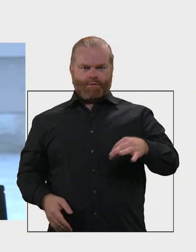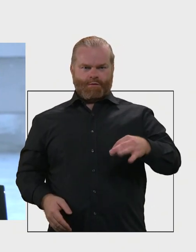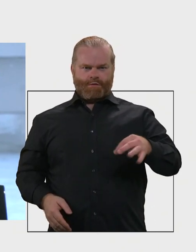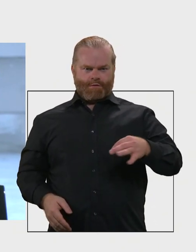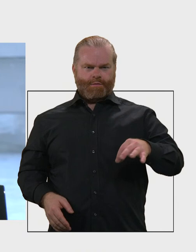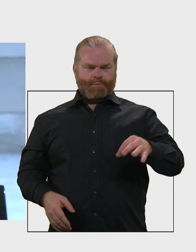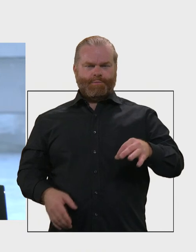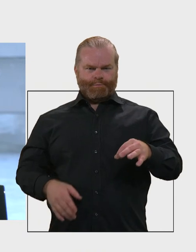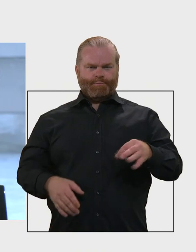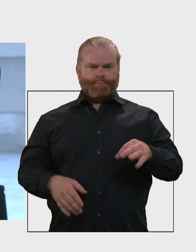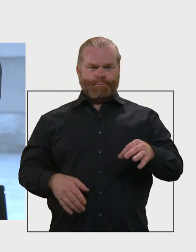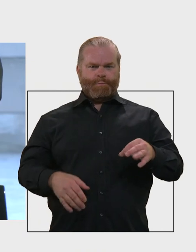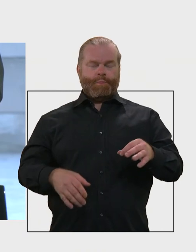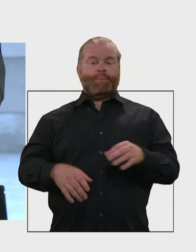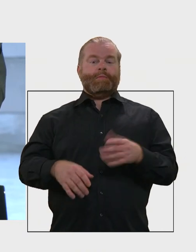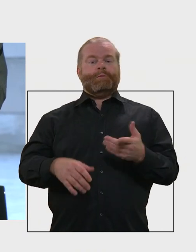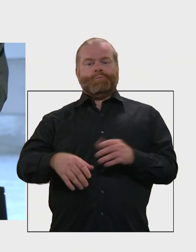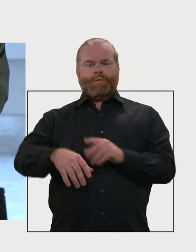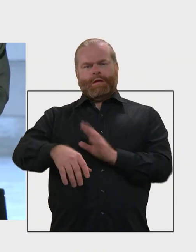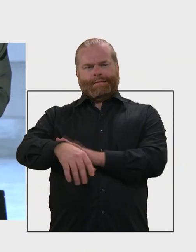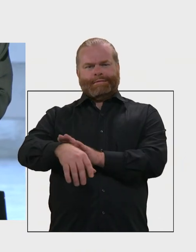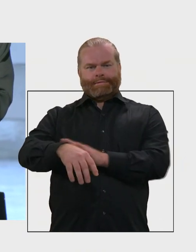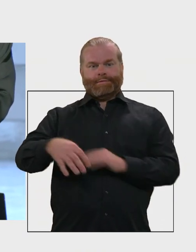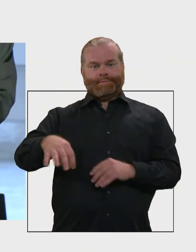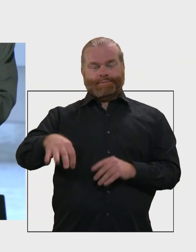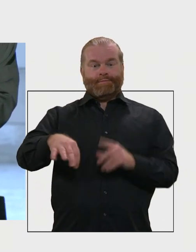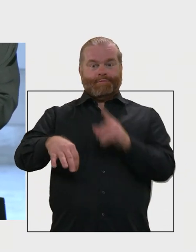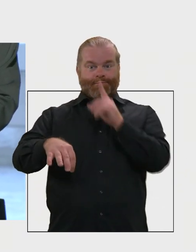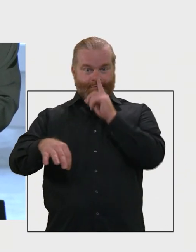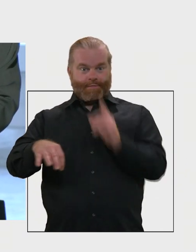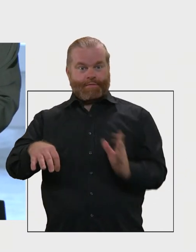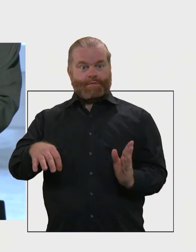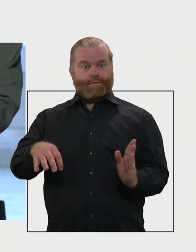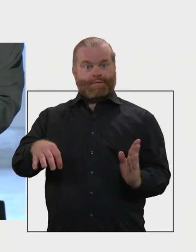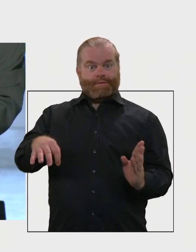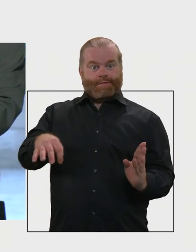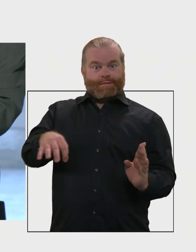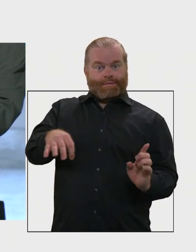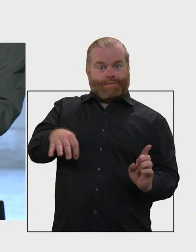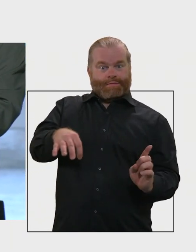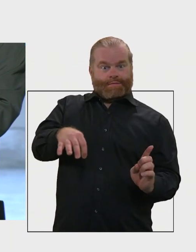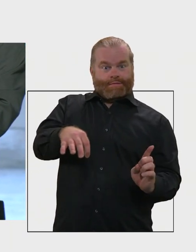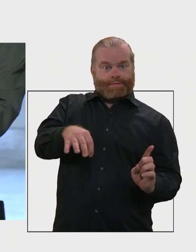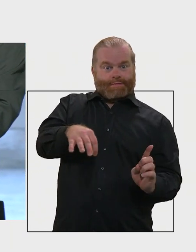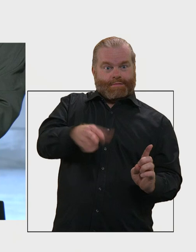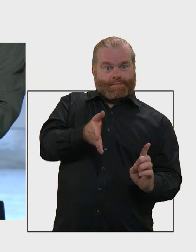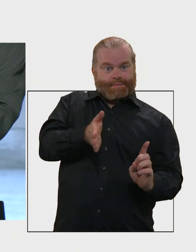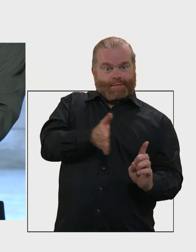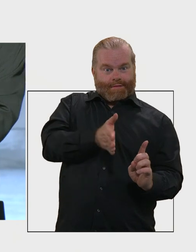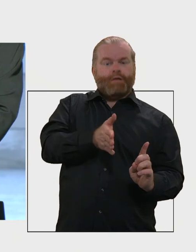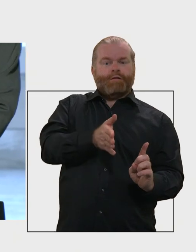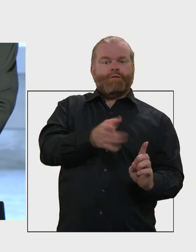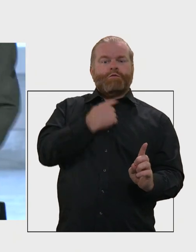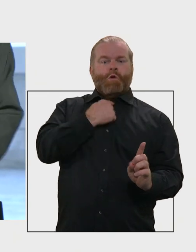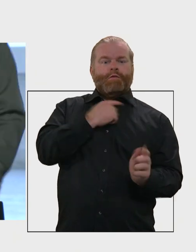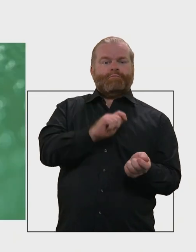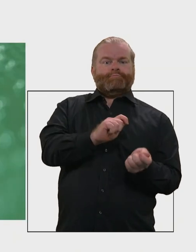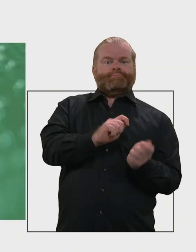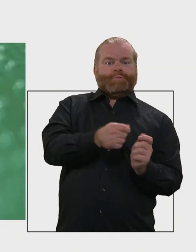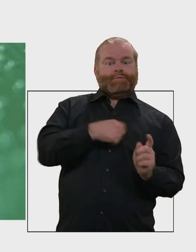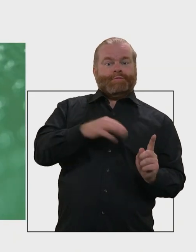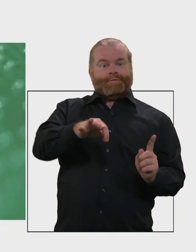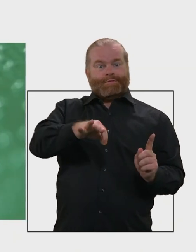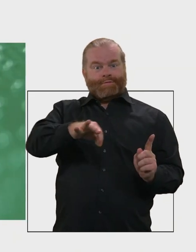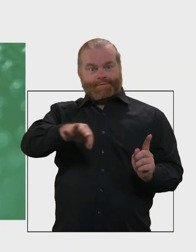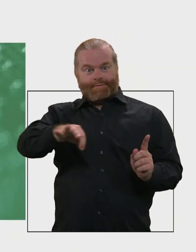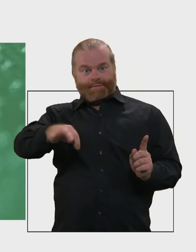Tonhöhe, nehme ich sie weg davon, wird der Ton immer tiefer. Aber das ist das schwierig eigentlich jetzt mal? Wie lange braucht man dafür? Es